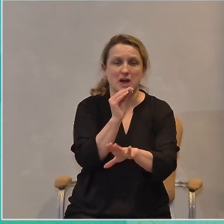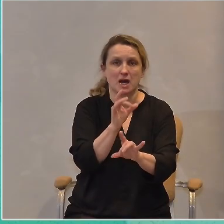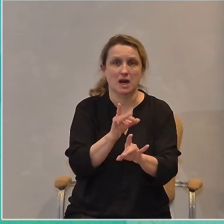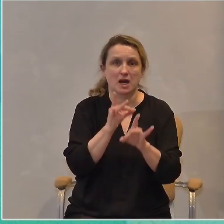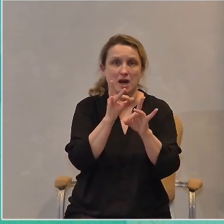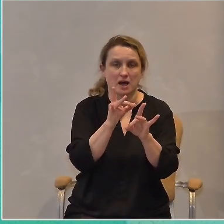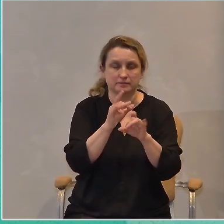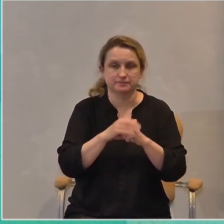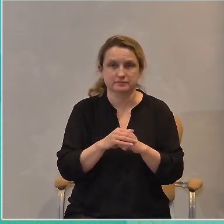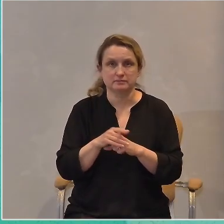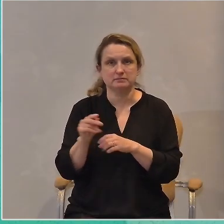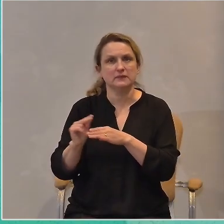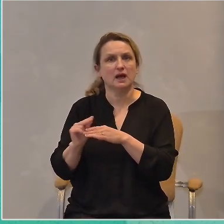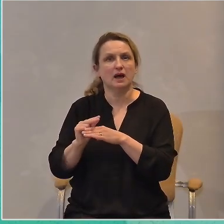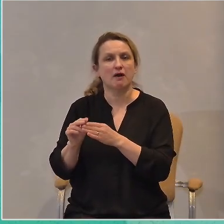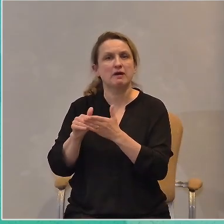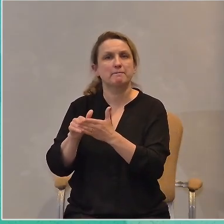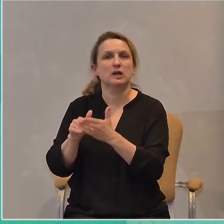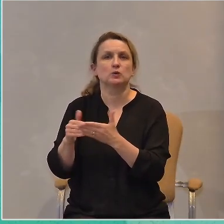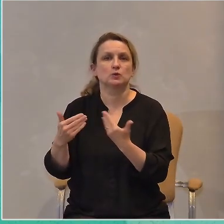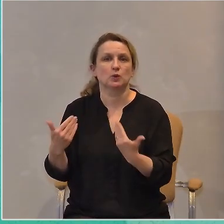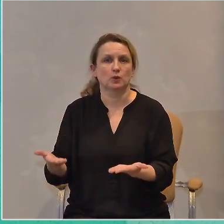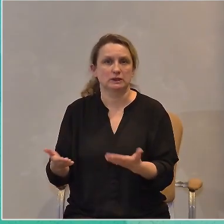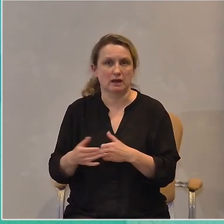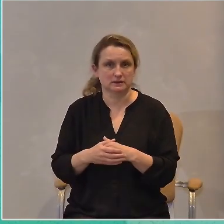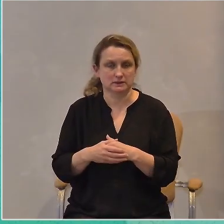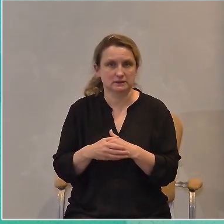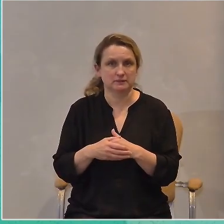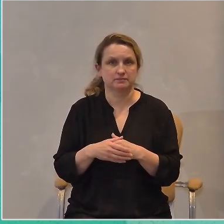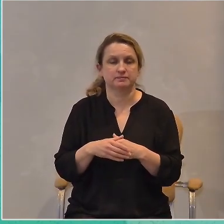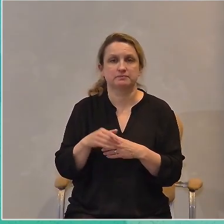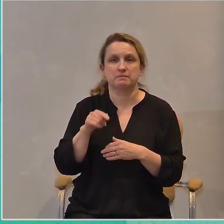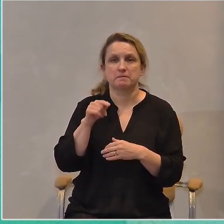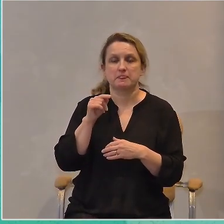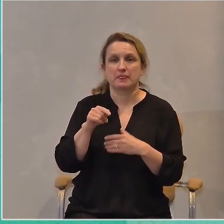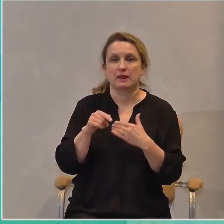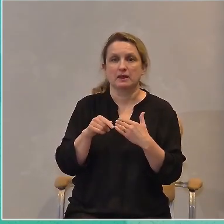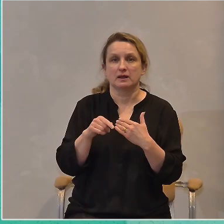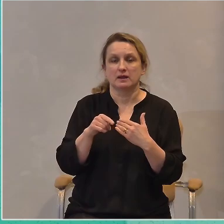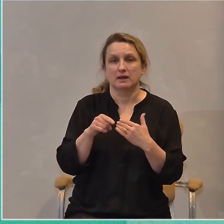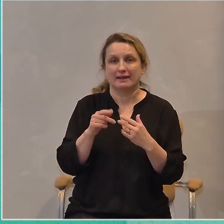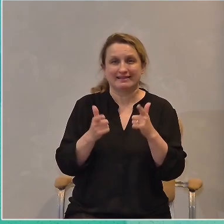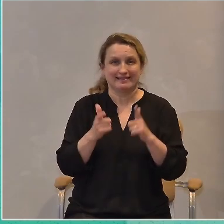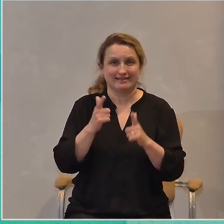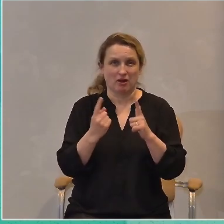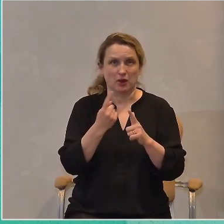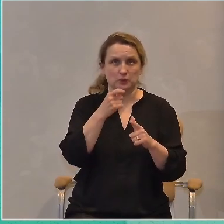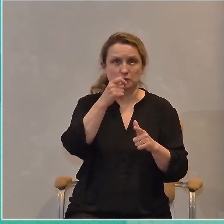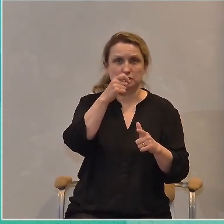näha, kuidas see ravim on mõjunud, et vasakule tagumisele aksillaarjoonele sai ta tegelikult ainult 1